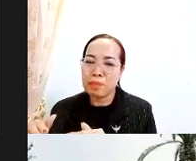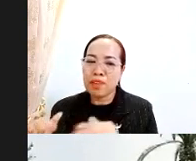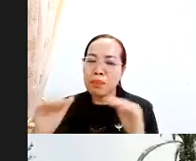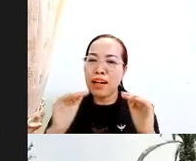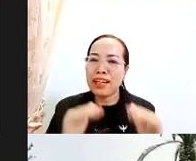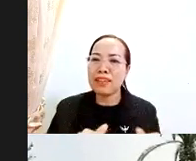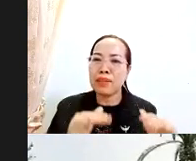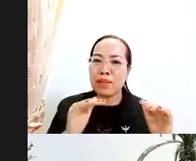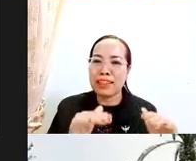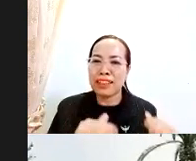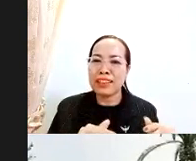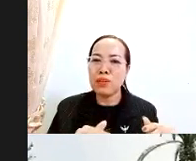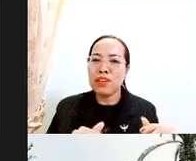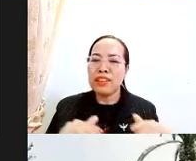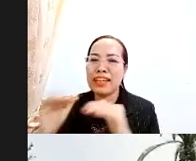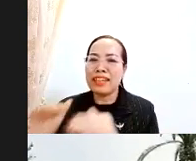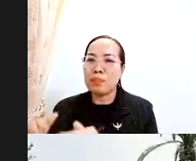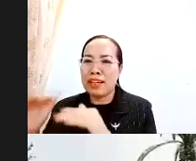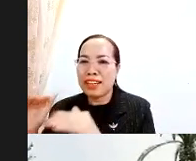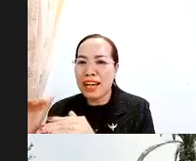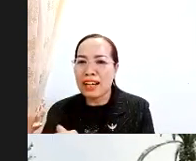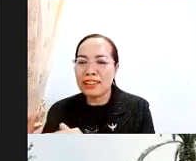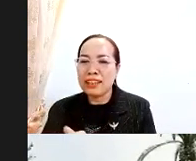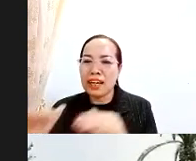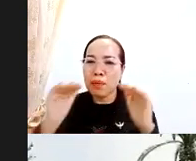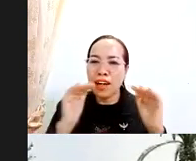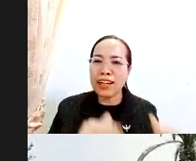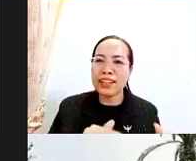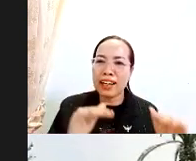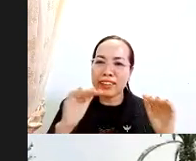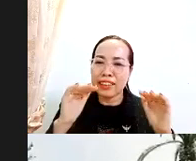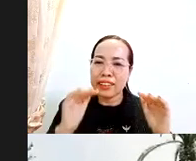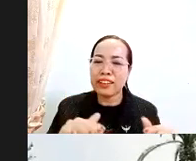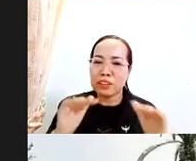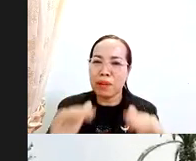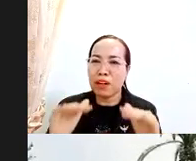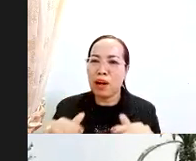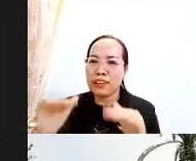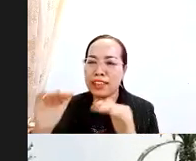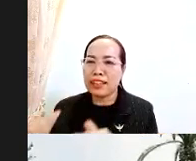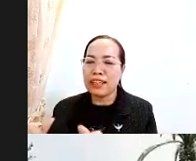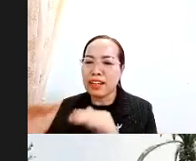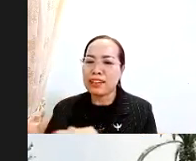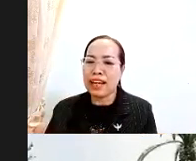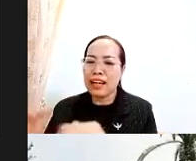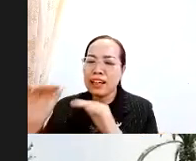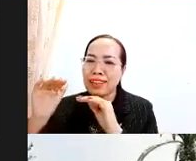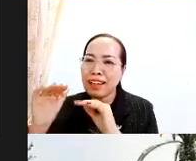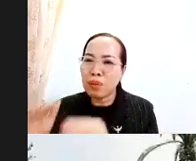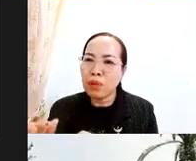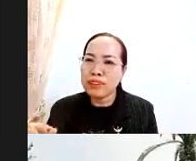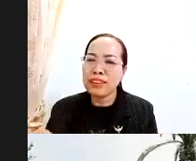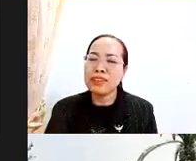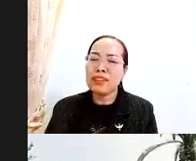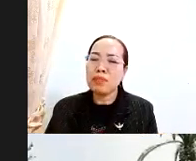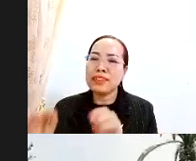cha bờ hiên mình bàn riêng nốt nè nâng bà chạy hai tại bờ hiên hai dương riêng ở chứ bác lo ở chạy lẹ đăng tha ta